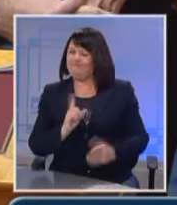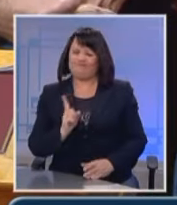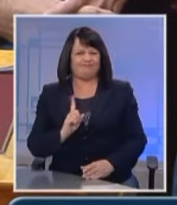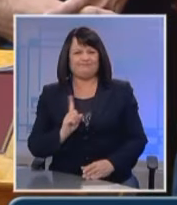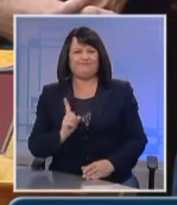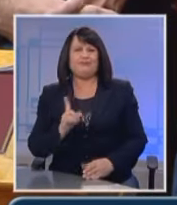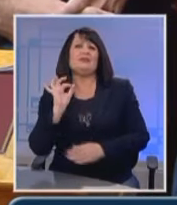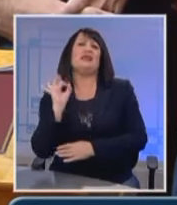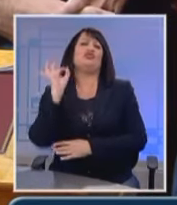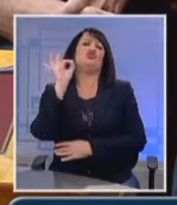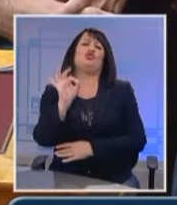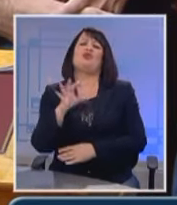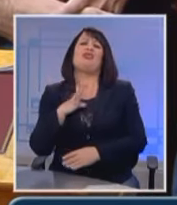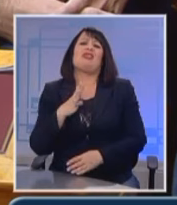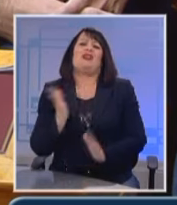Ούτε σκοπό είχα